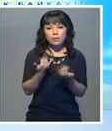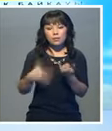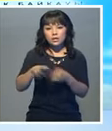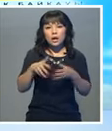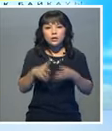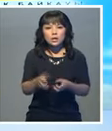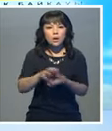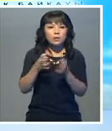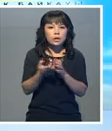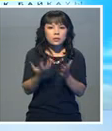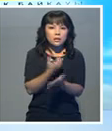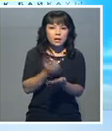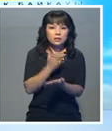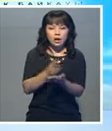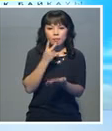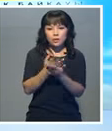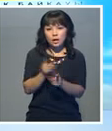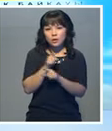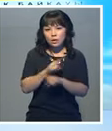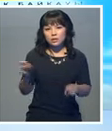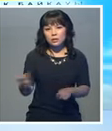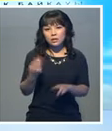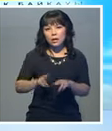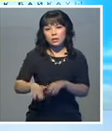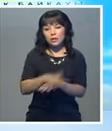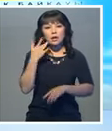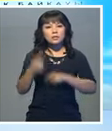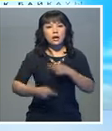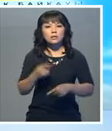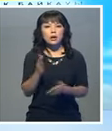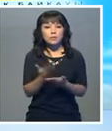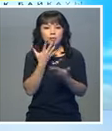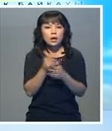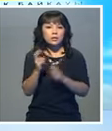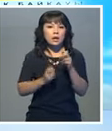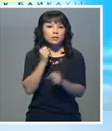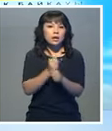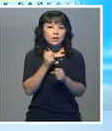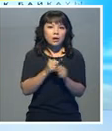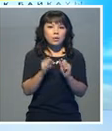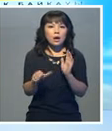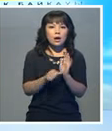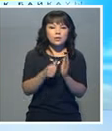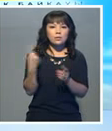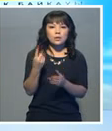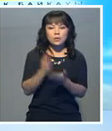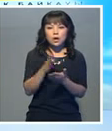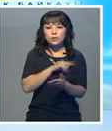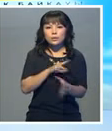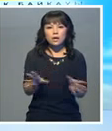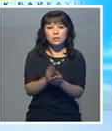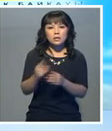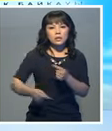көмір шахтасында кенші болып еңбек ету ұрпақ сабақтастығына айналған берік дәстүр. Қазірдің өзінде өндірісте олардың алтауы бірдей жұмыс істейді. Кейінгі